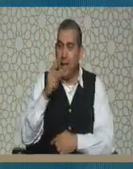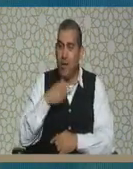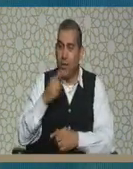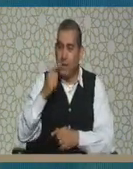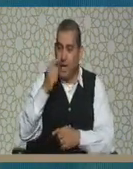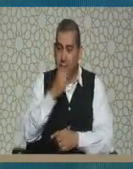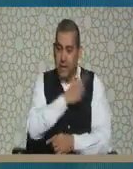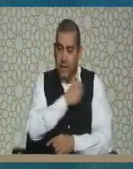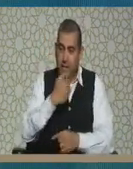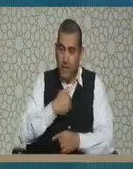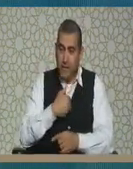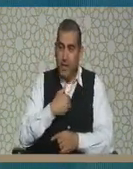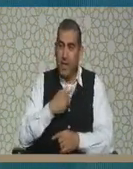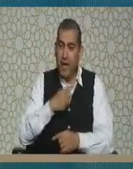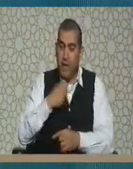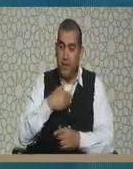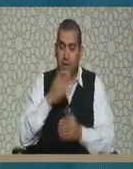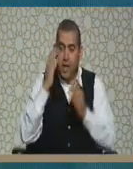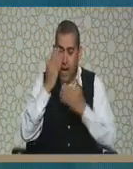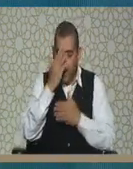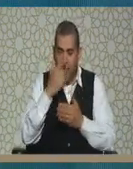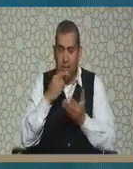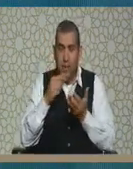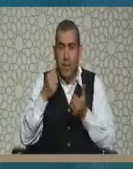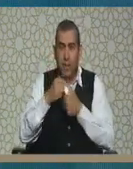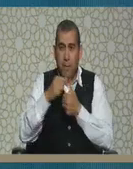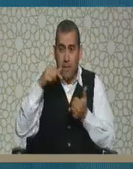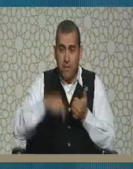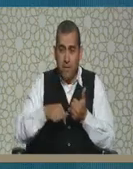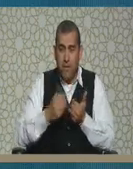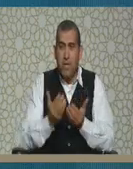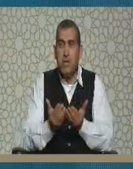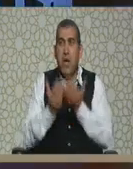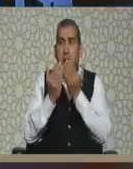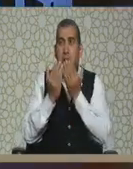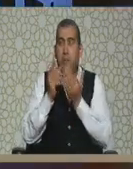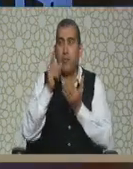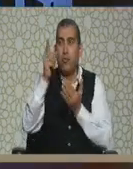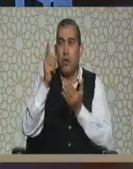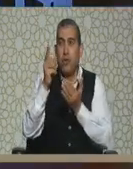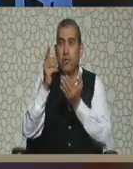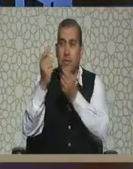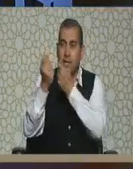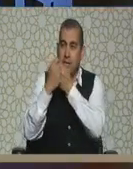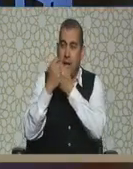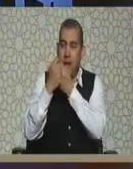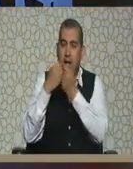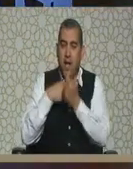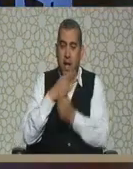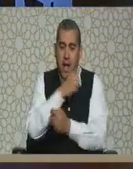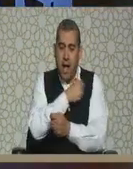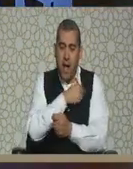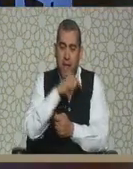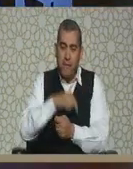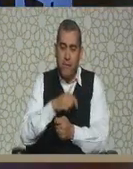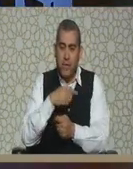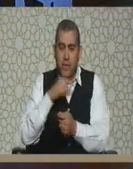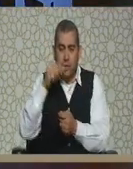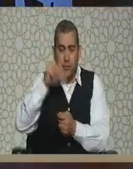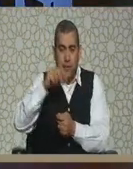احسن في عبادتي فاللهم اني اسالك ان تصلح ما اسات وما